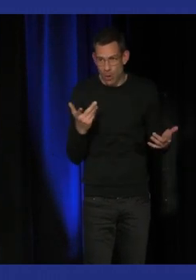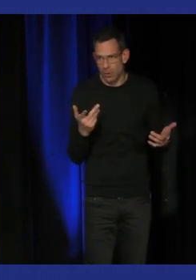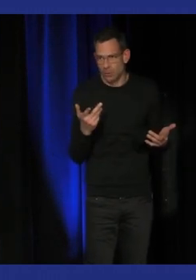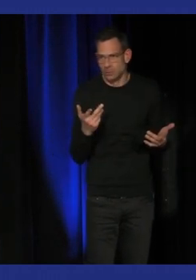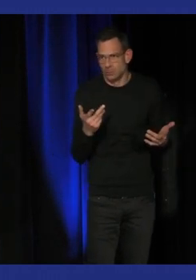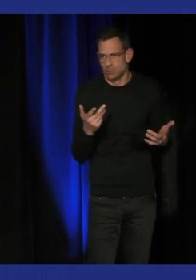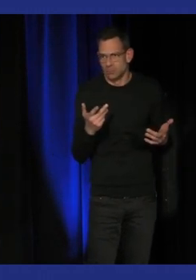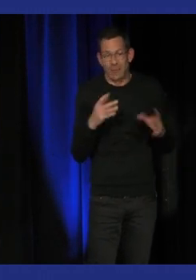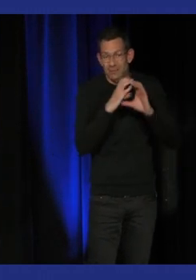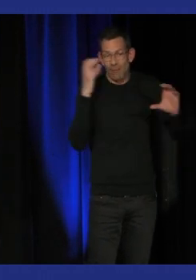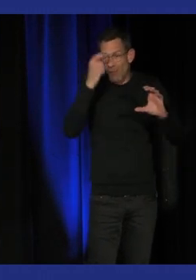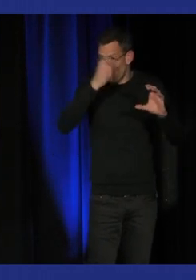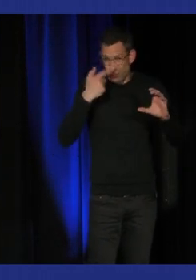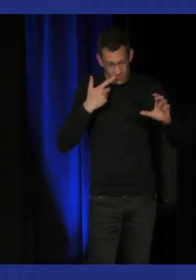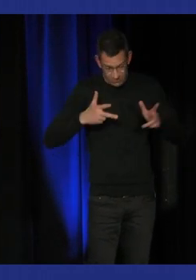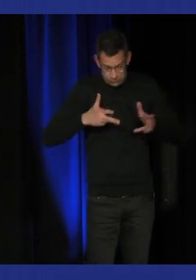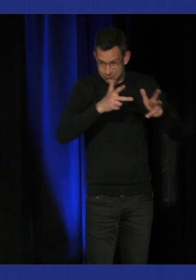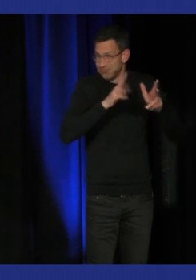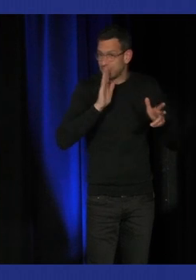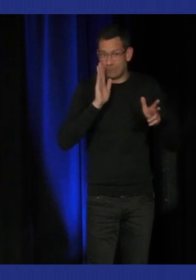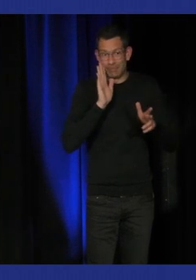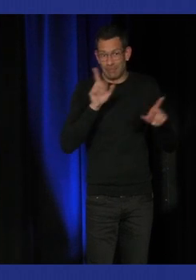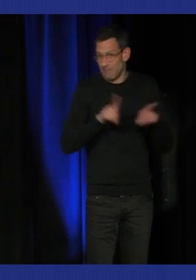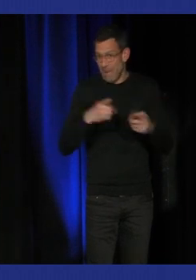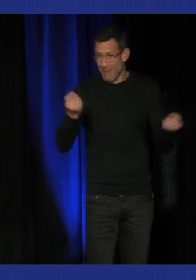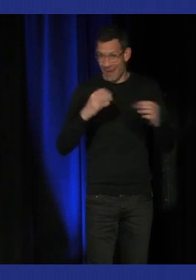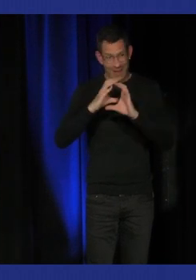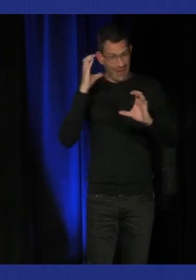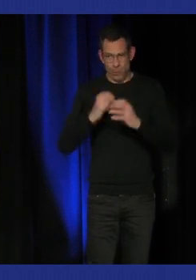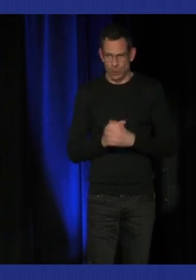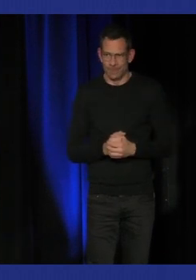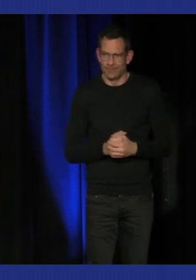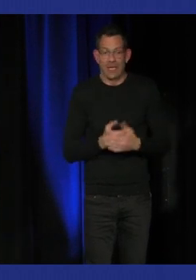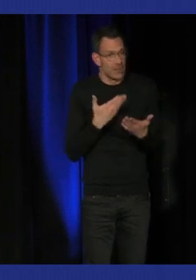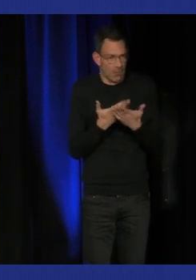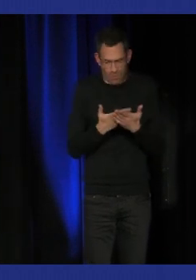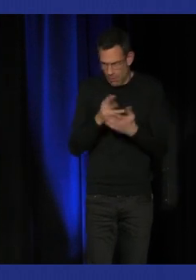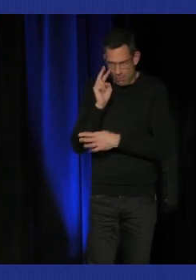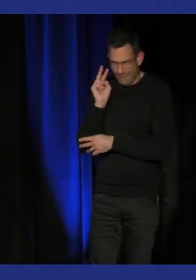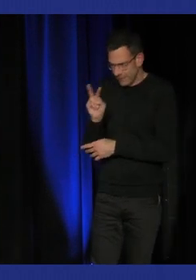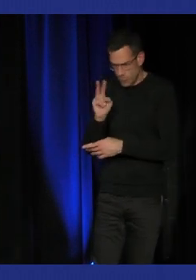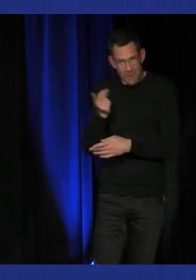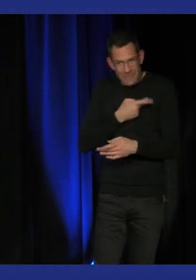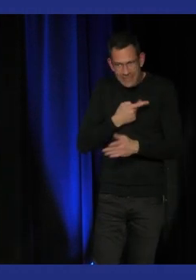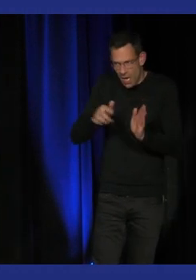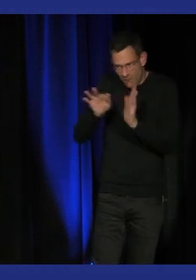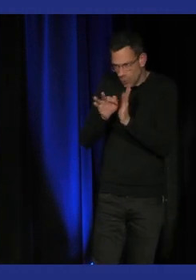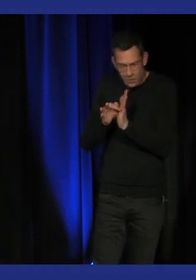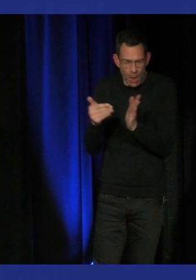hein, pour les bus. Et donc, on est encore sur une vision très médicale, fonctionnelle. Mais c'est quand même